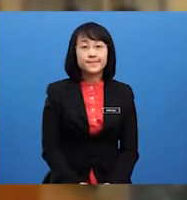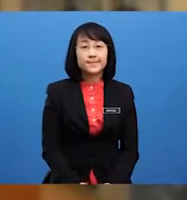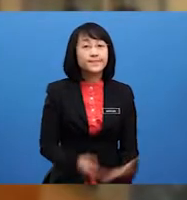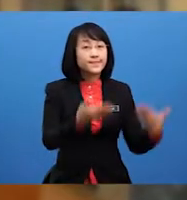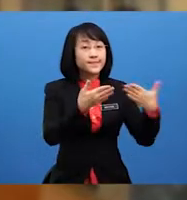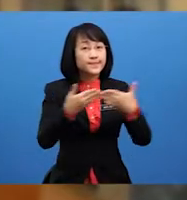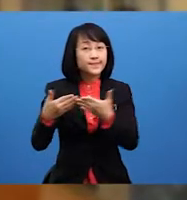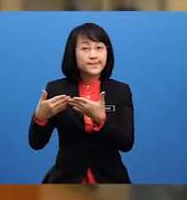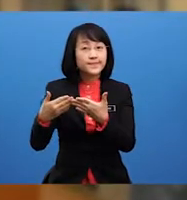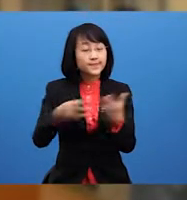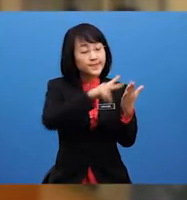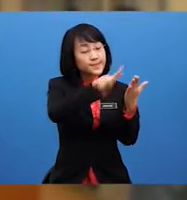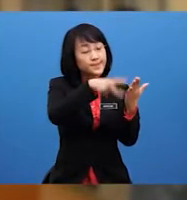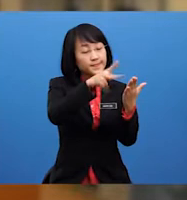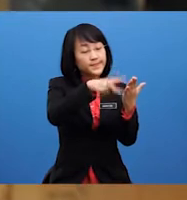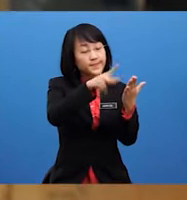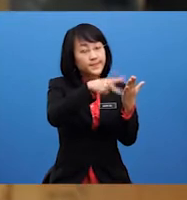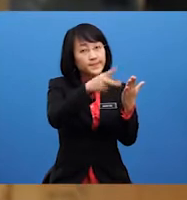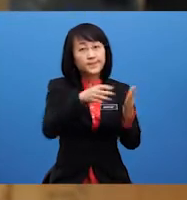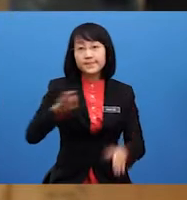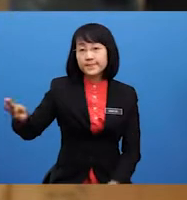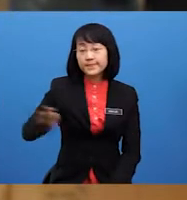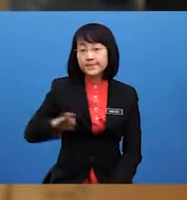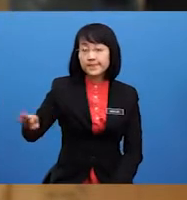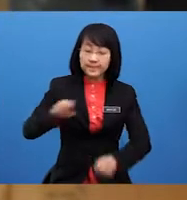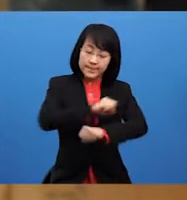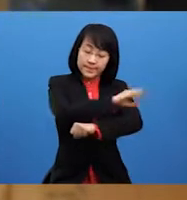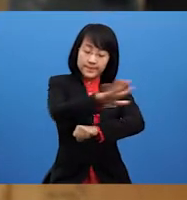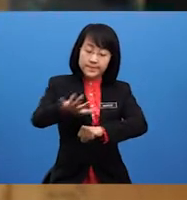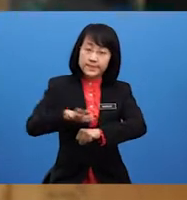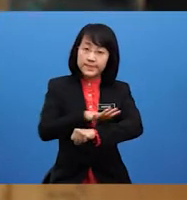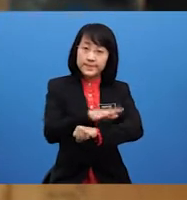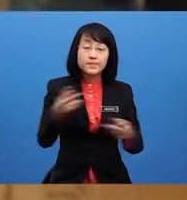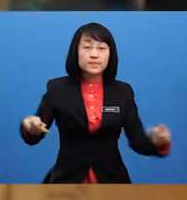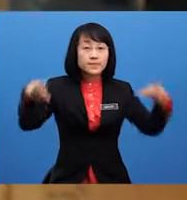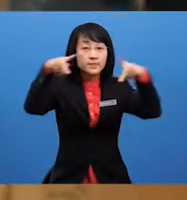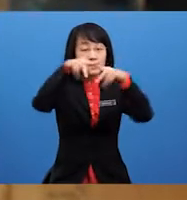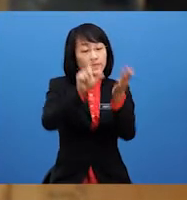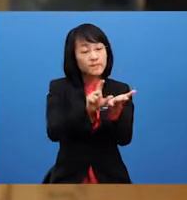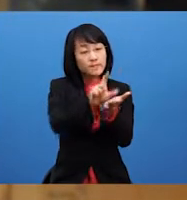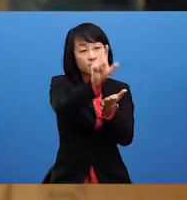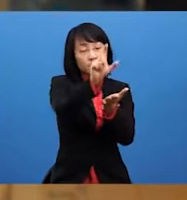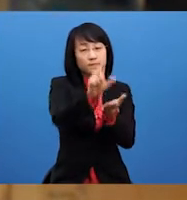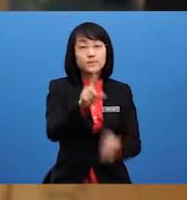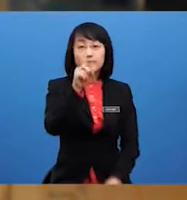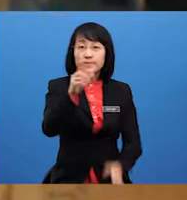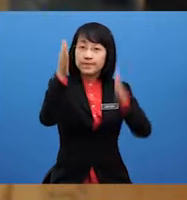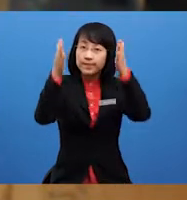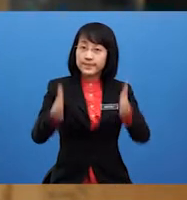dengan mengkaji faktor-faktor yang mempengaruhi keperluan kalori seseorang